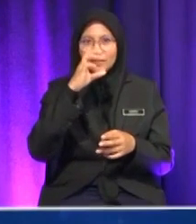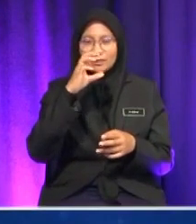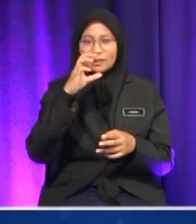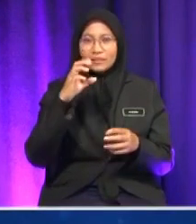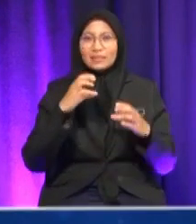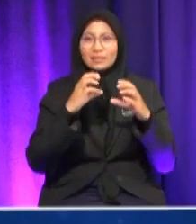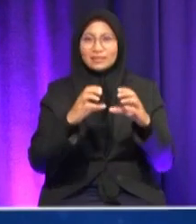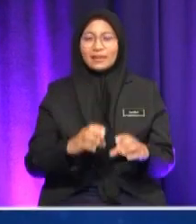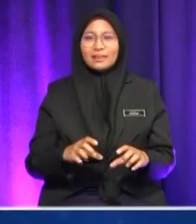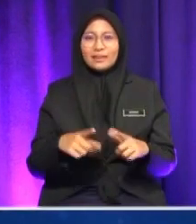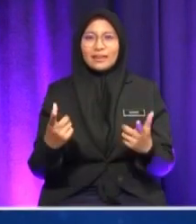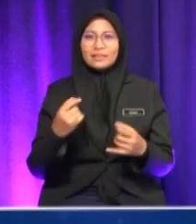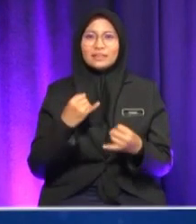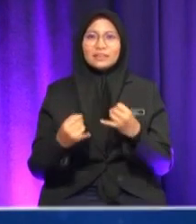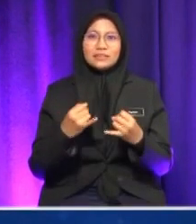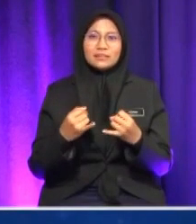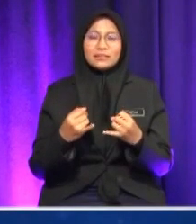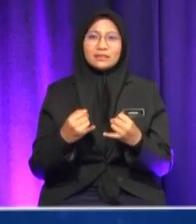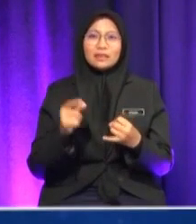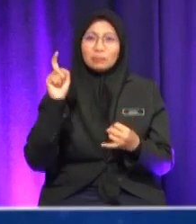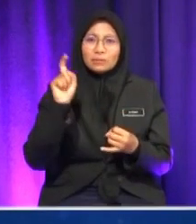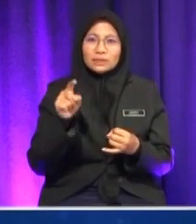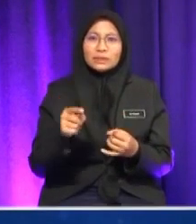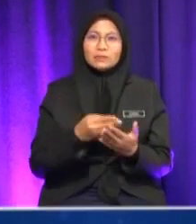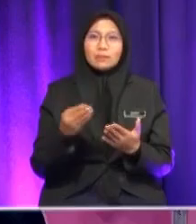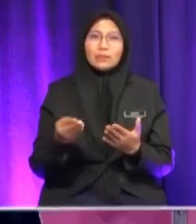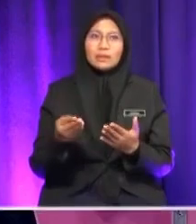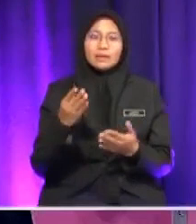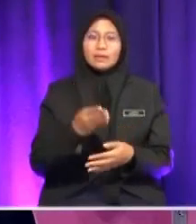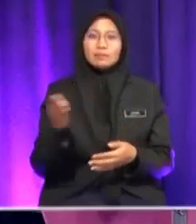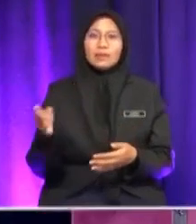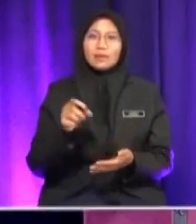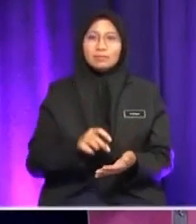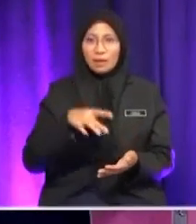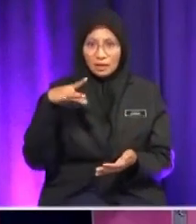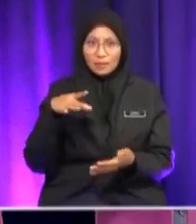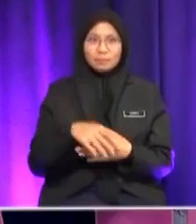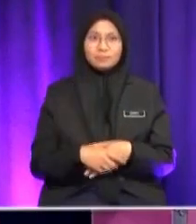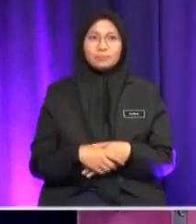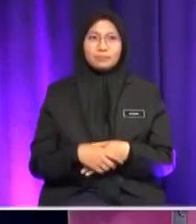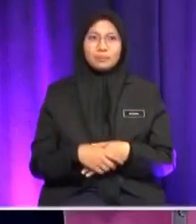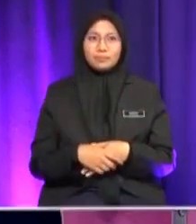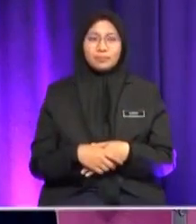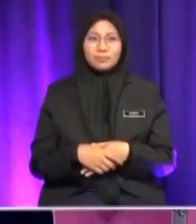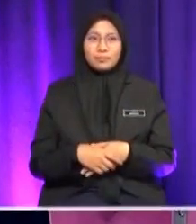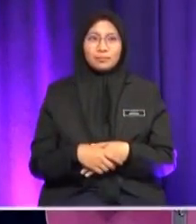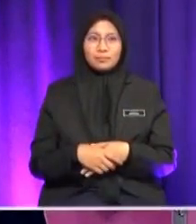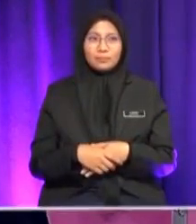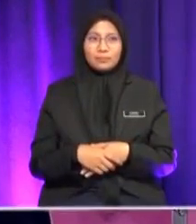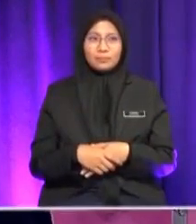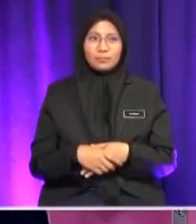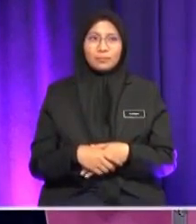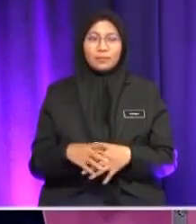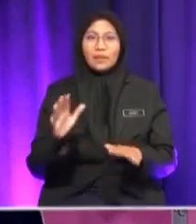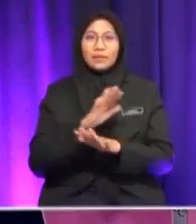barang yang mahal. Yang ini penting, kita kena cari alternatif lain. Dan akhir sekali pula di sini,